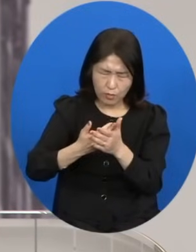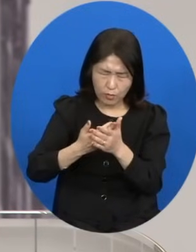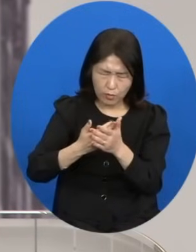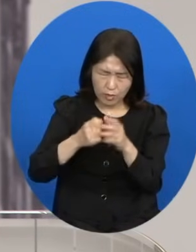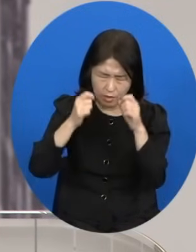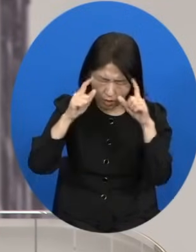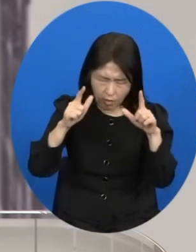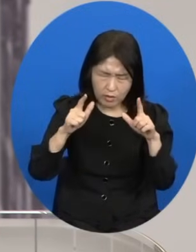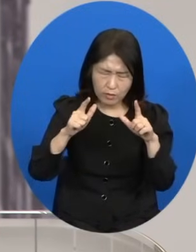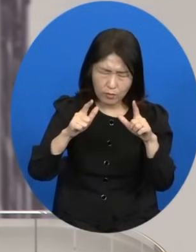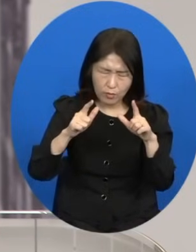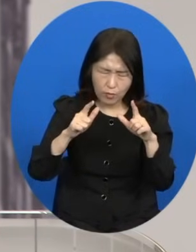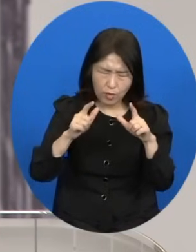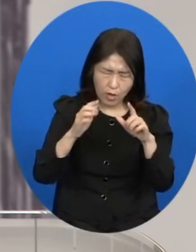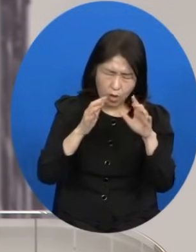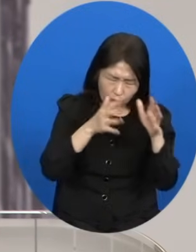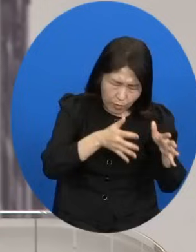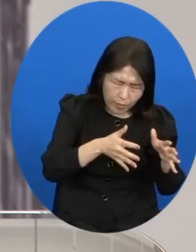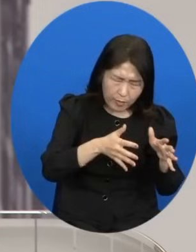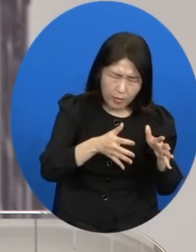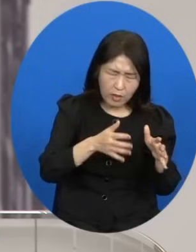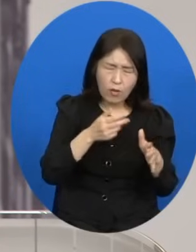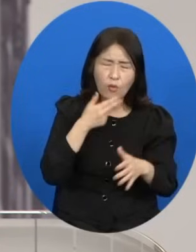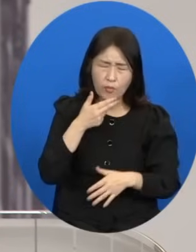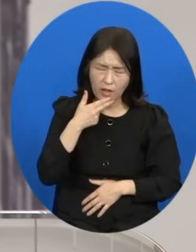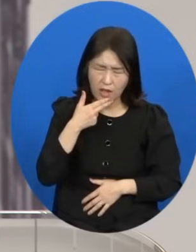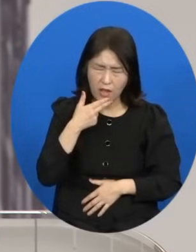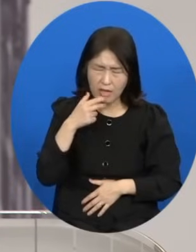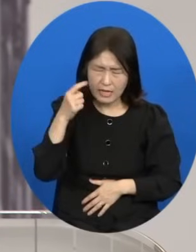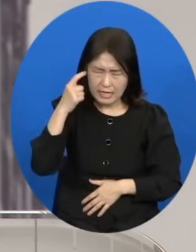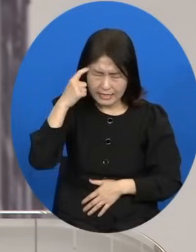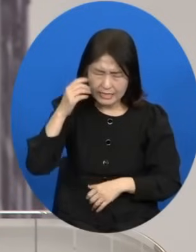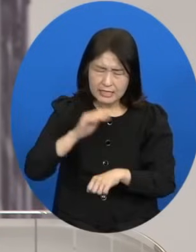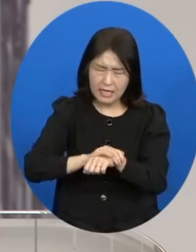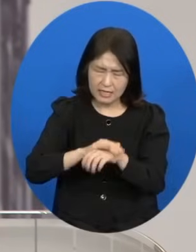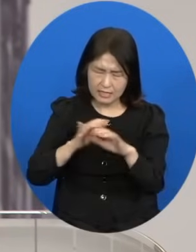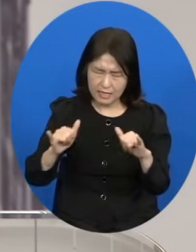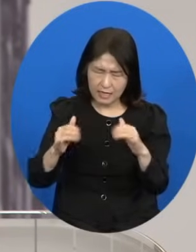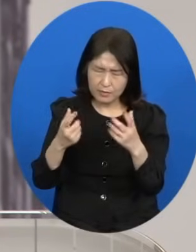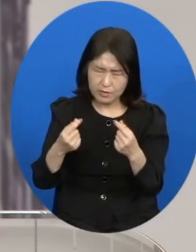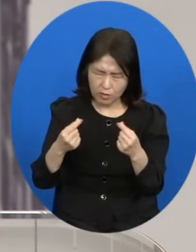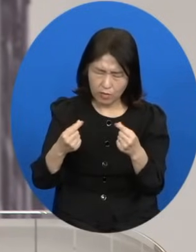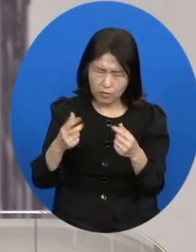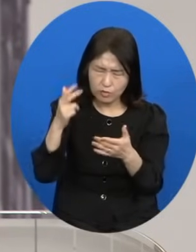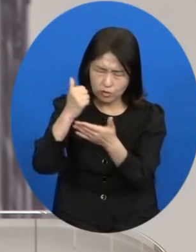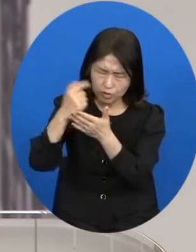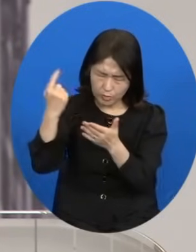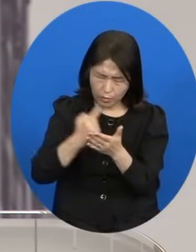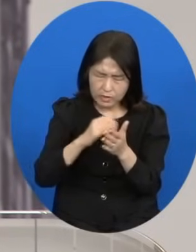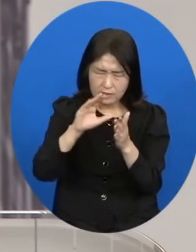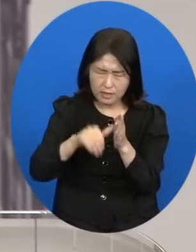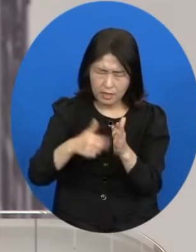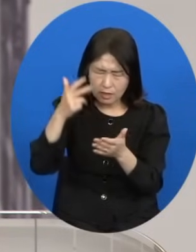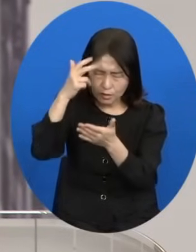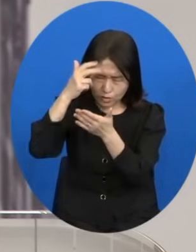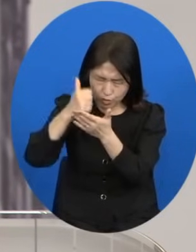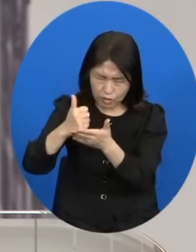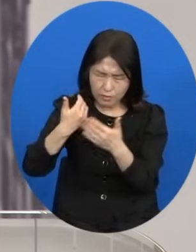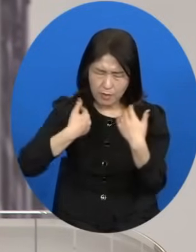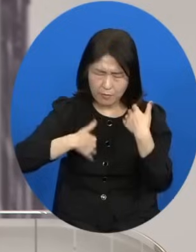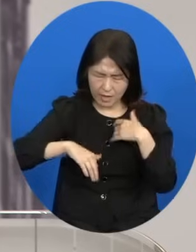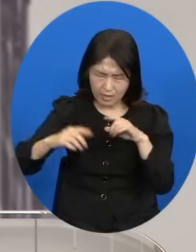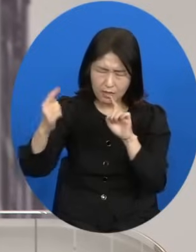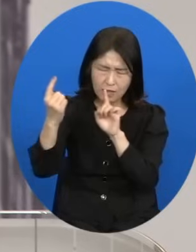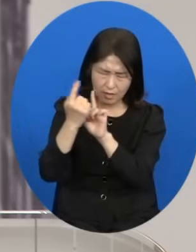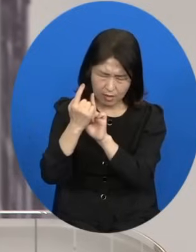않고 주 님 슬기로운들처럼 항상 준비하여 주님이 오셨을 때에 주님을 맞이하는 우리가 되게